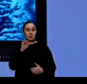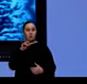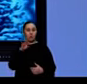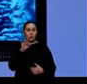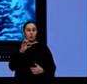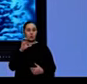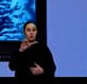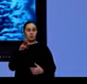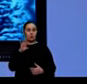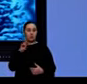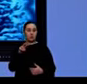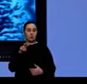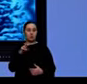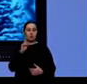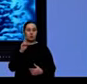Чопон, стол,